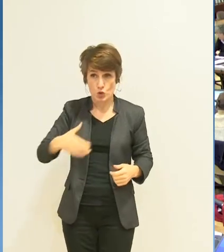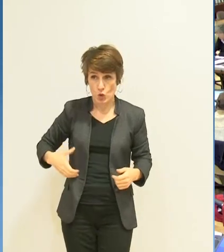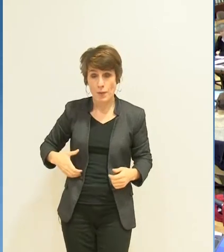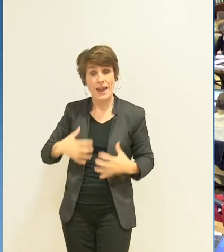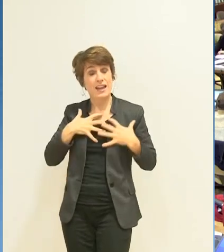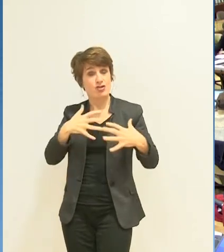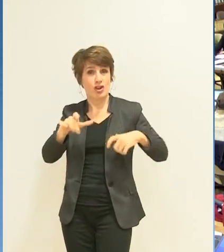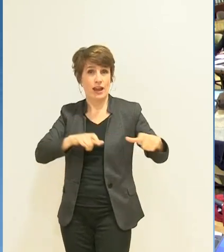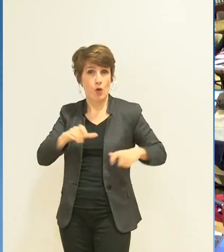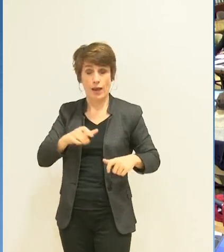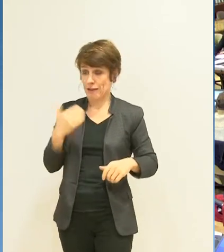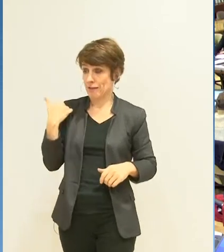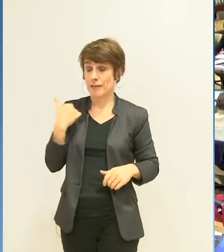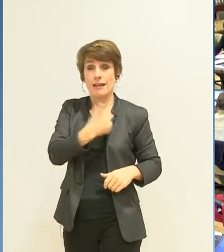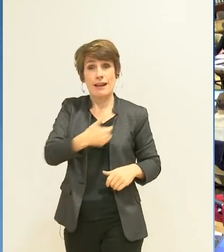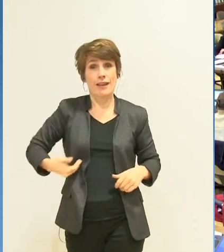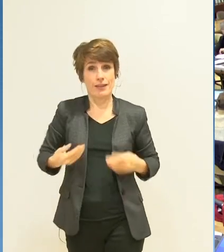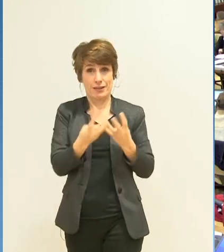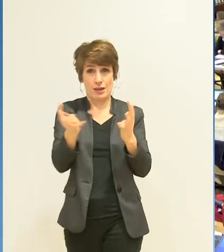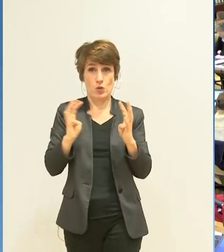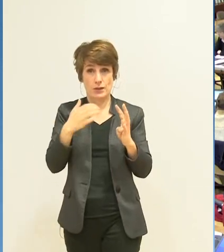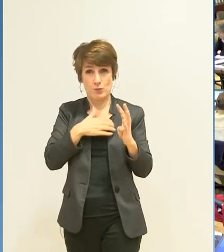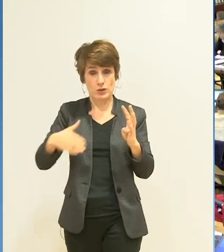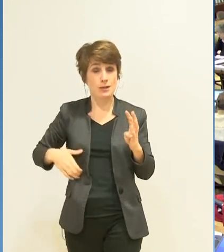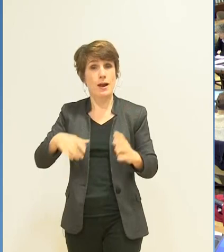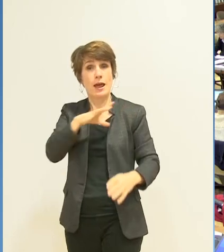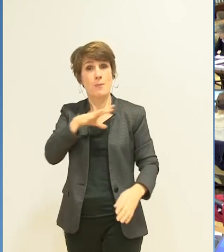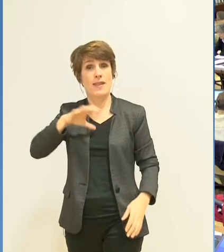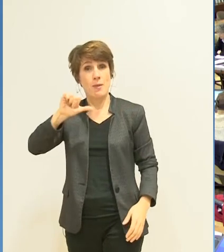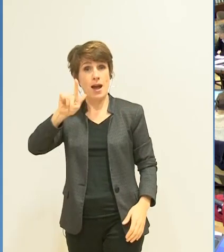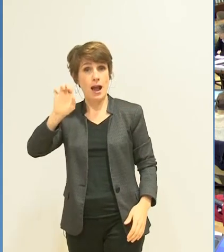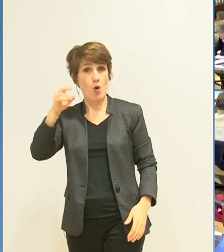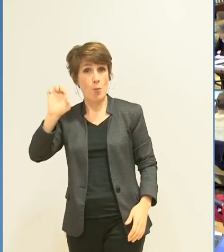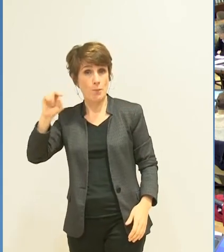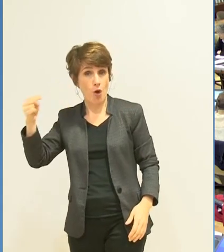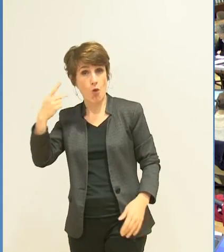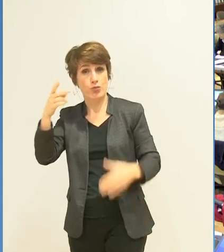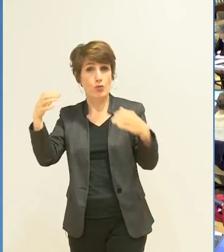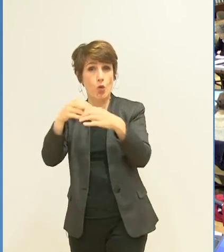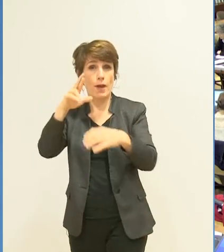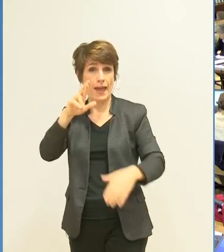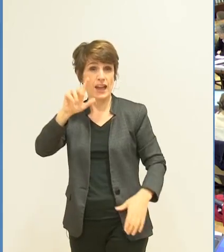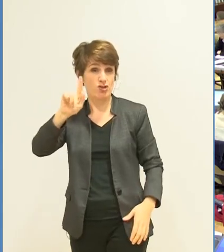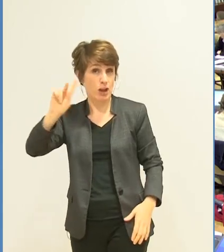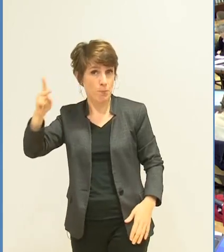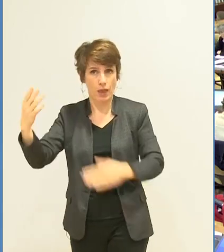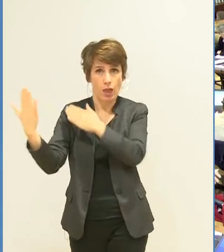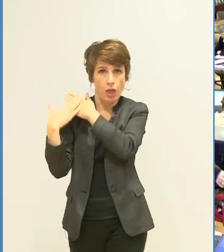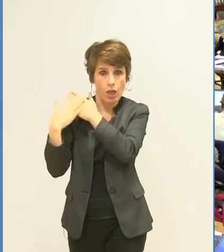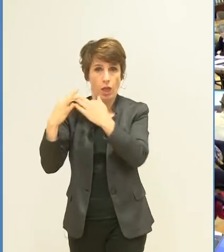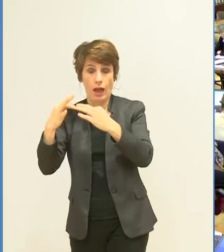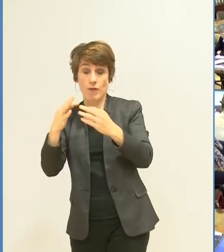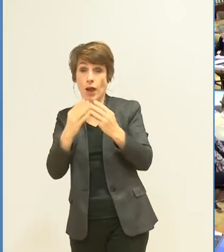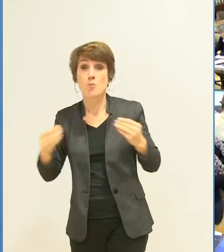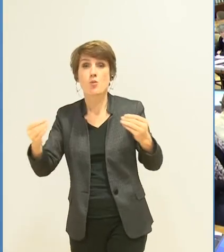interpellation au dernier conseil municipal de madame ragot bien du groupe rassemblement de gauche et de progrès sur la situation des populations yéménite et